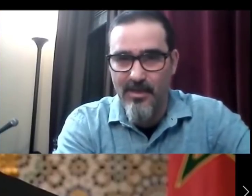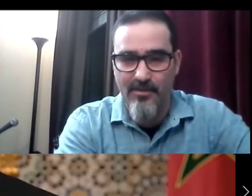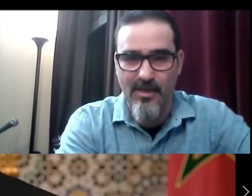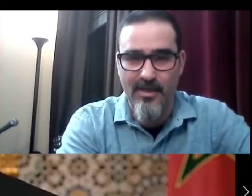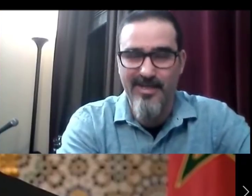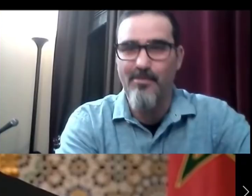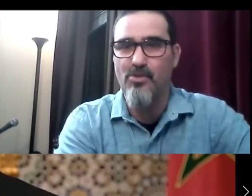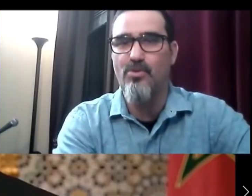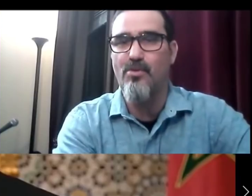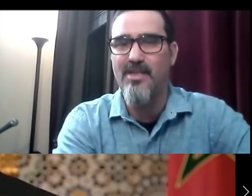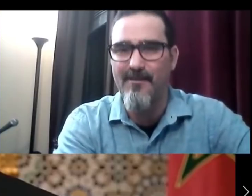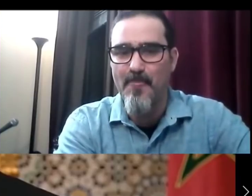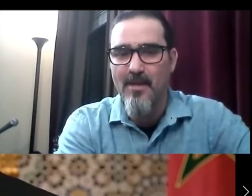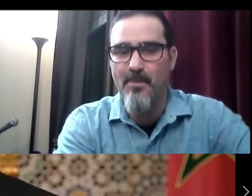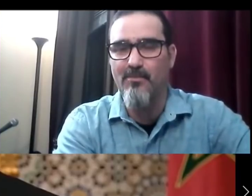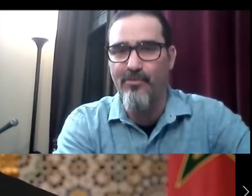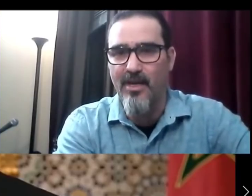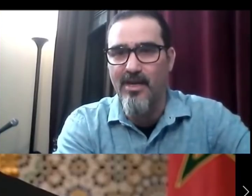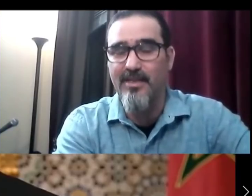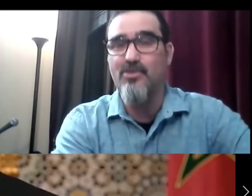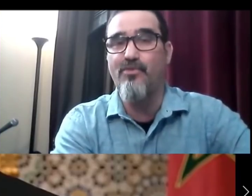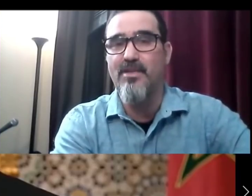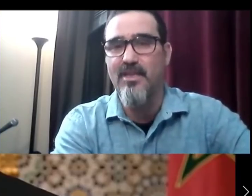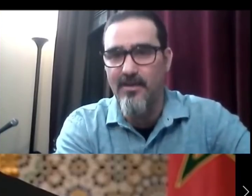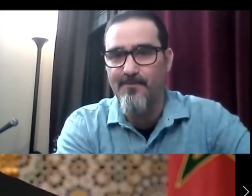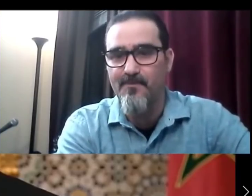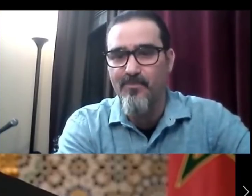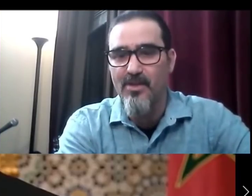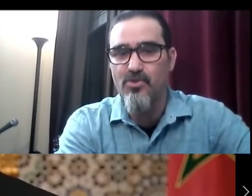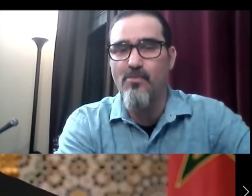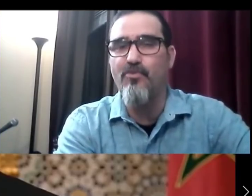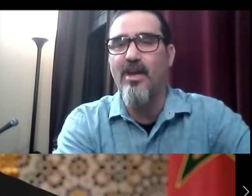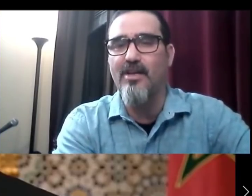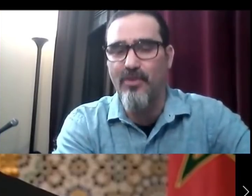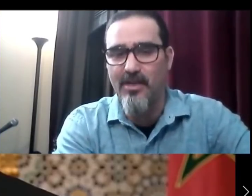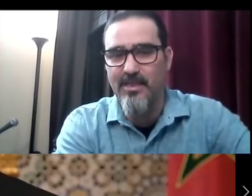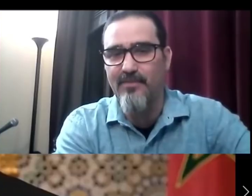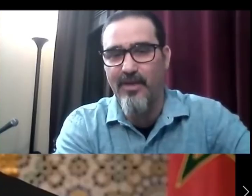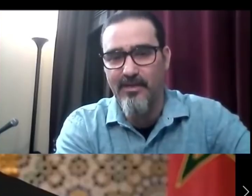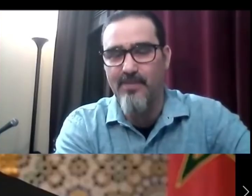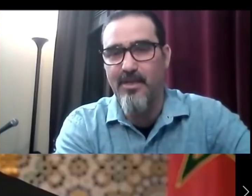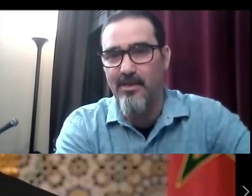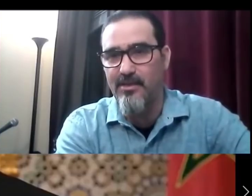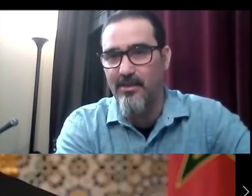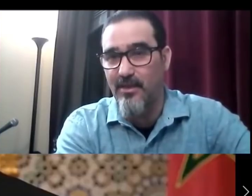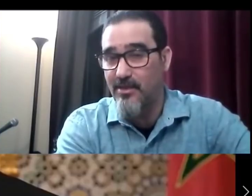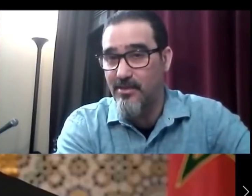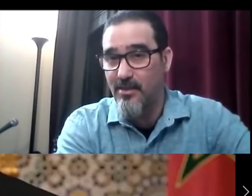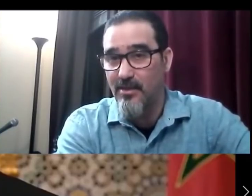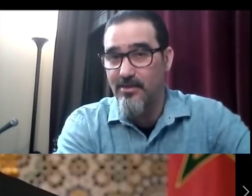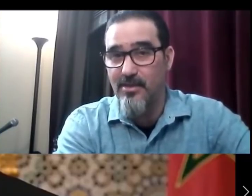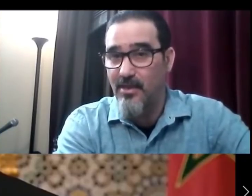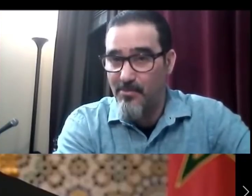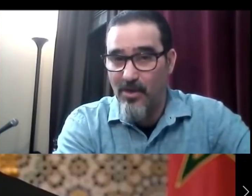الذهب والماكله والى اخره. هنا تنقول لكم هنا بعض المفارقات. ارى نشوفوا مثلا، شوفوا مفارقات اخرين مثلا في الخطاب ديال